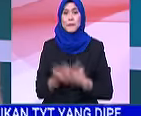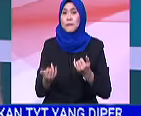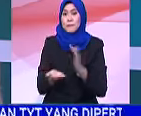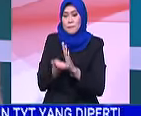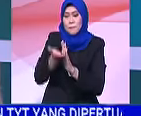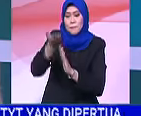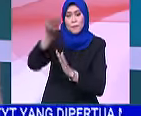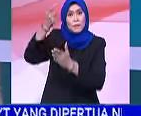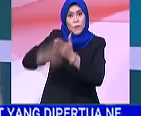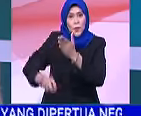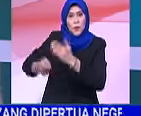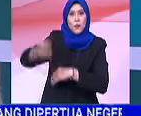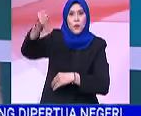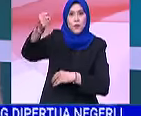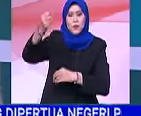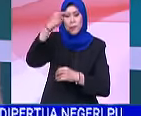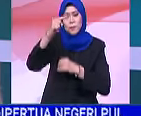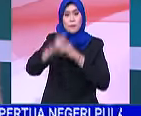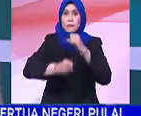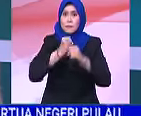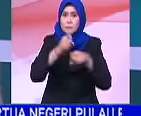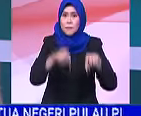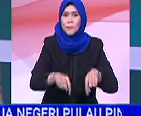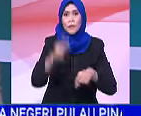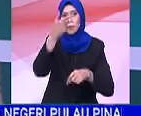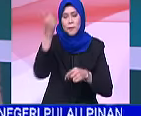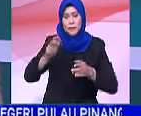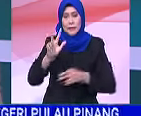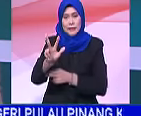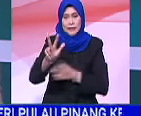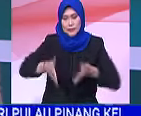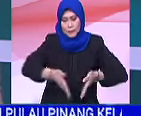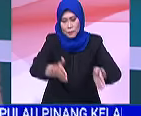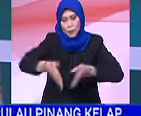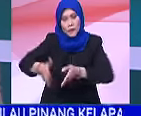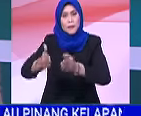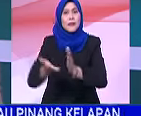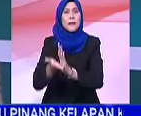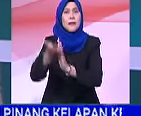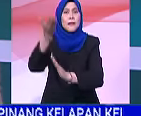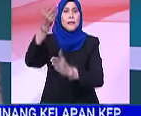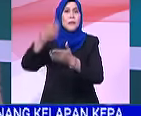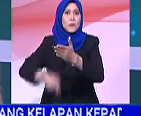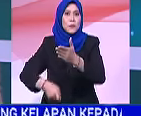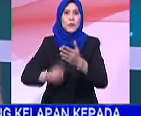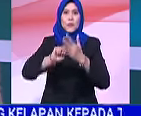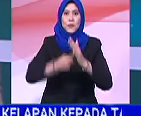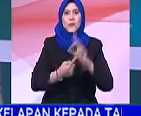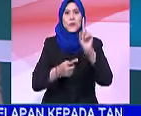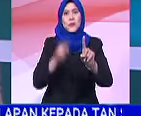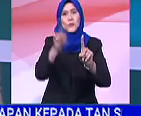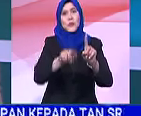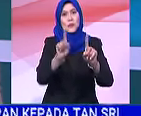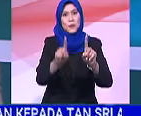Kenaikan kadar tol ditangguhkan sepanjang tahun ini membabitkan 3 lebuh raya yang sepatutnya mendapat kenaikan kadar mulai 1 Januari